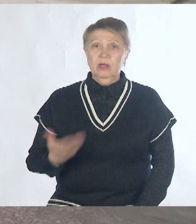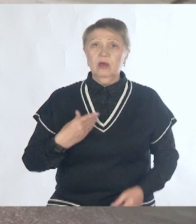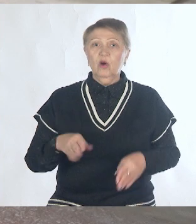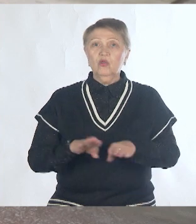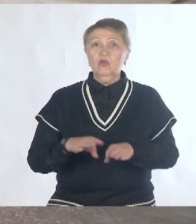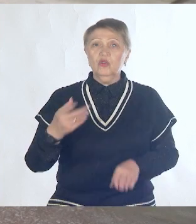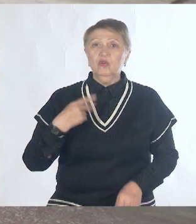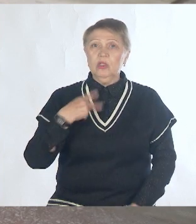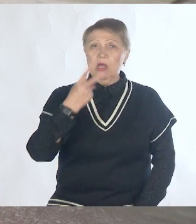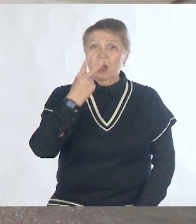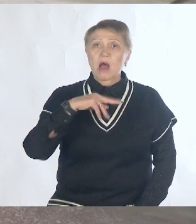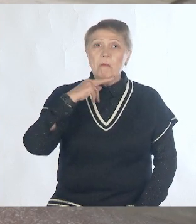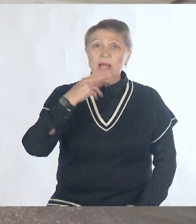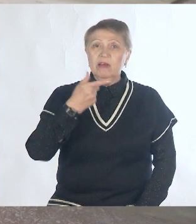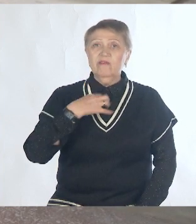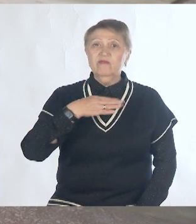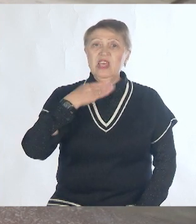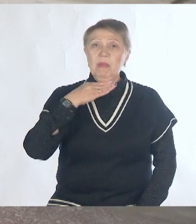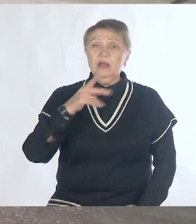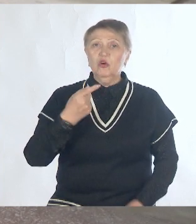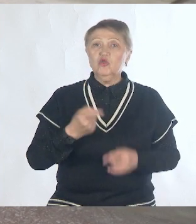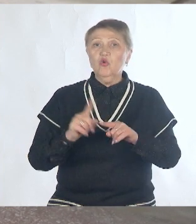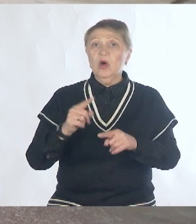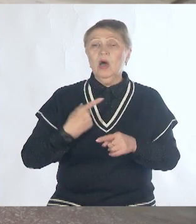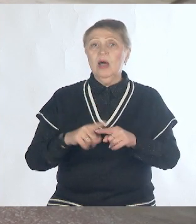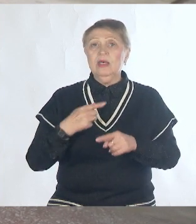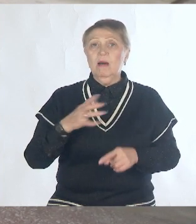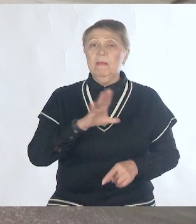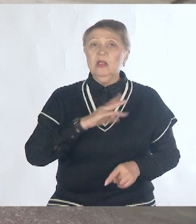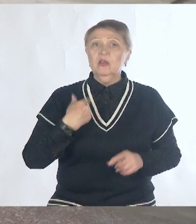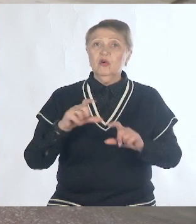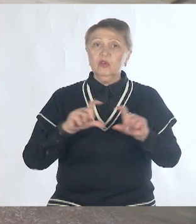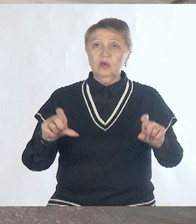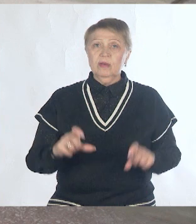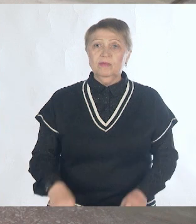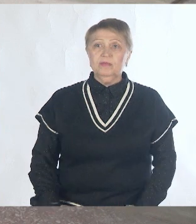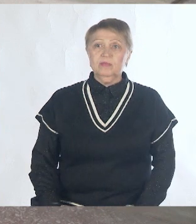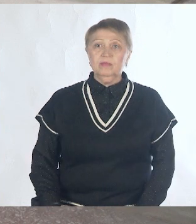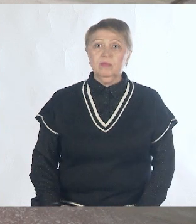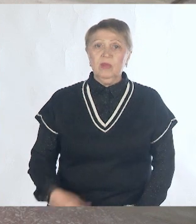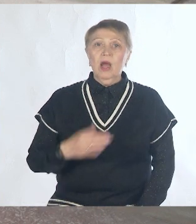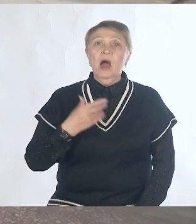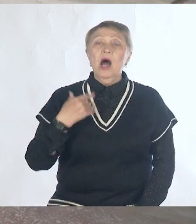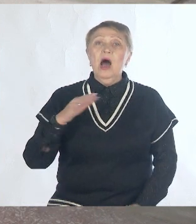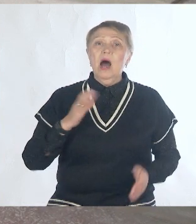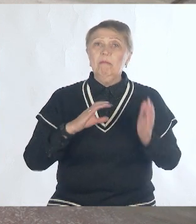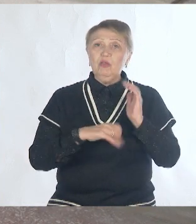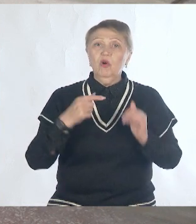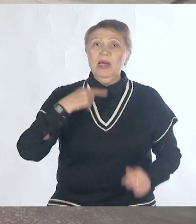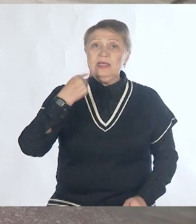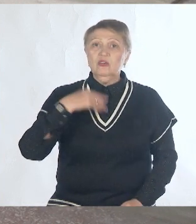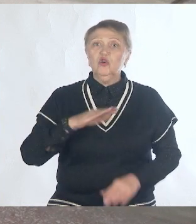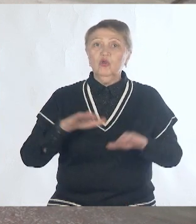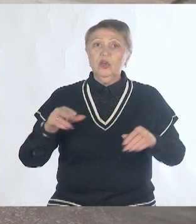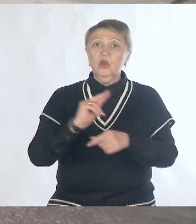обратил внимание что это plaza школа а потом я социалист то есть и стать стали шутить и лучше то ребята запад слышащие и